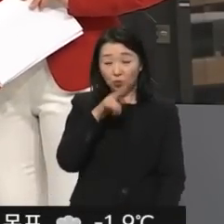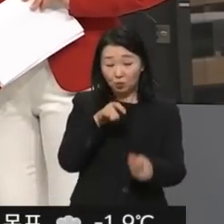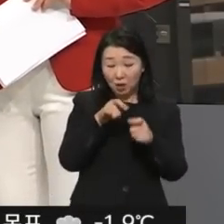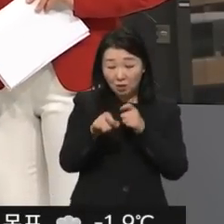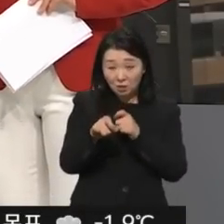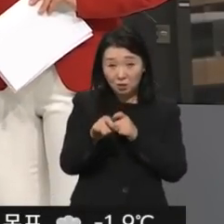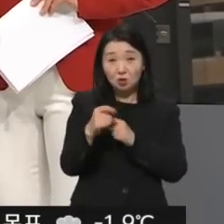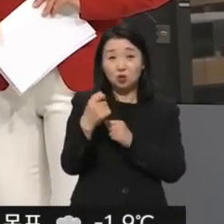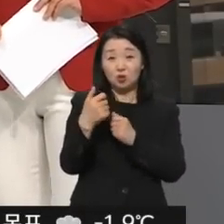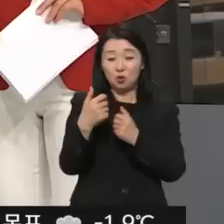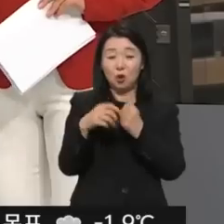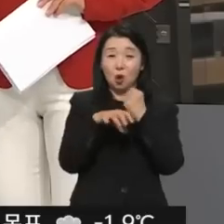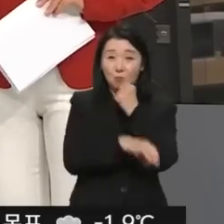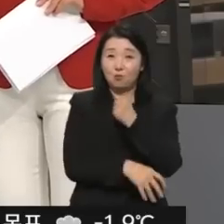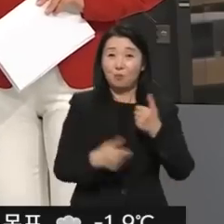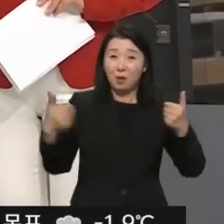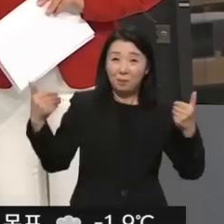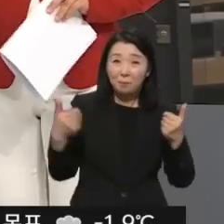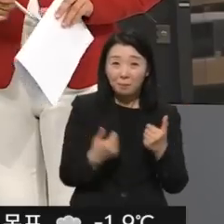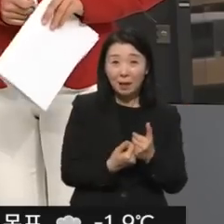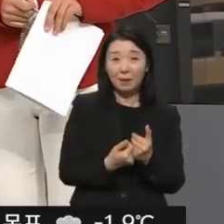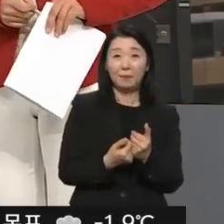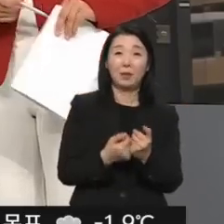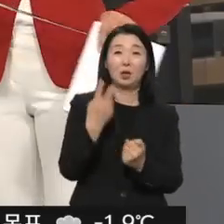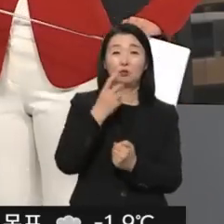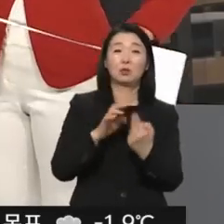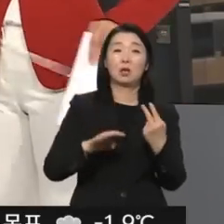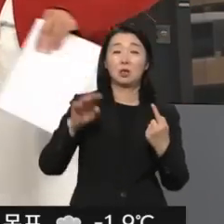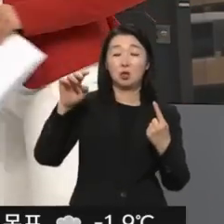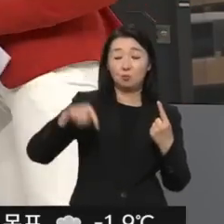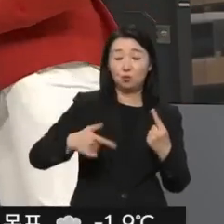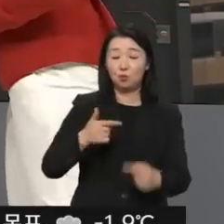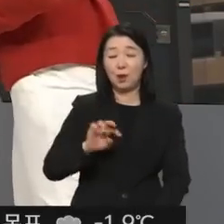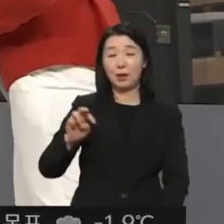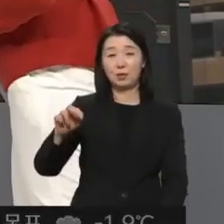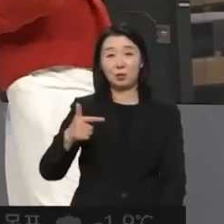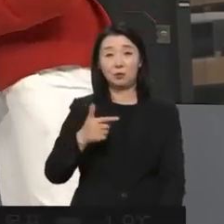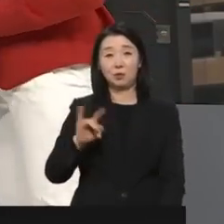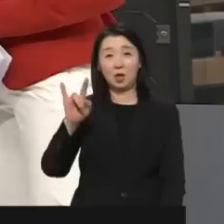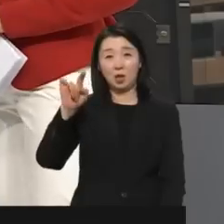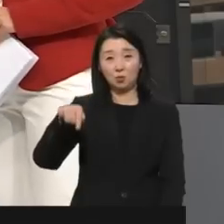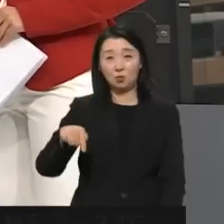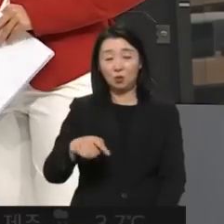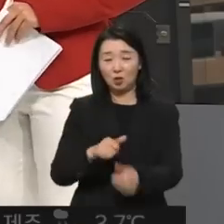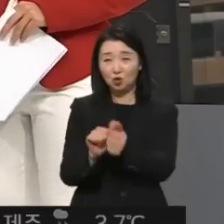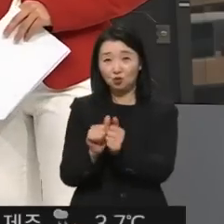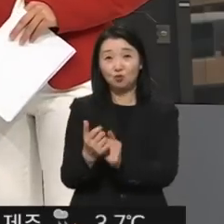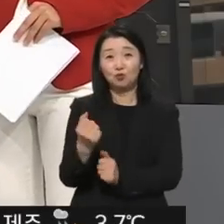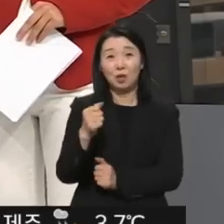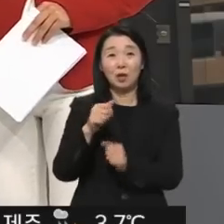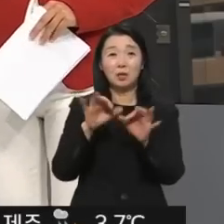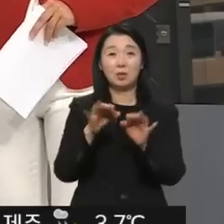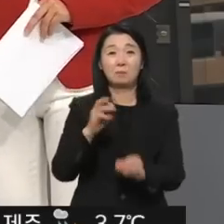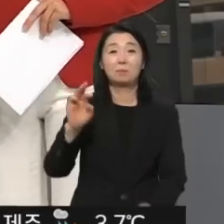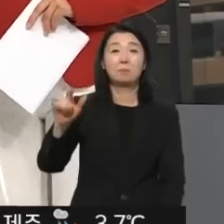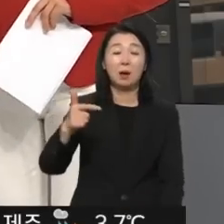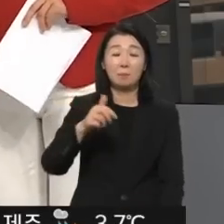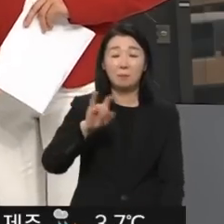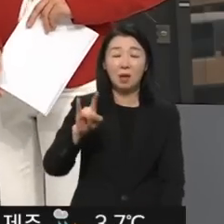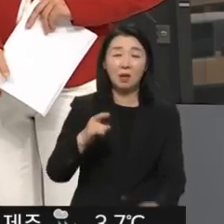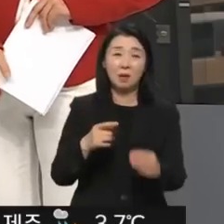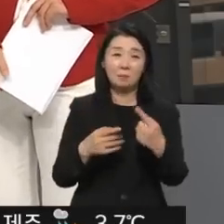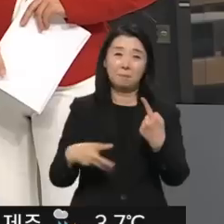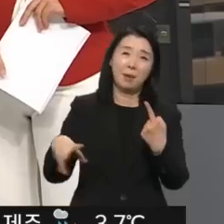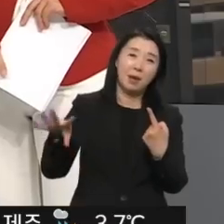반부패 수사 1부에서는 화천대유 대주주 김만배 씨가 최소 100억 원대의 범죄 수익을 은닉한